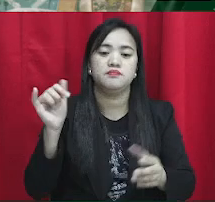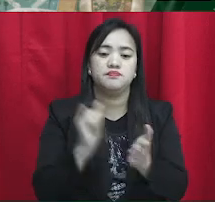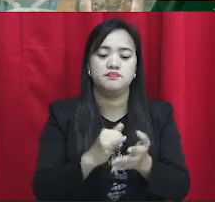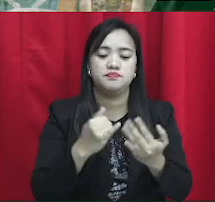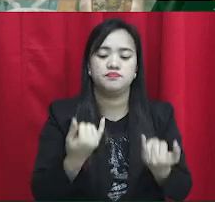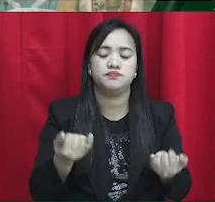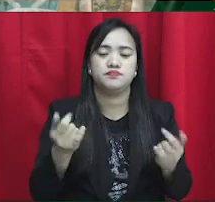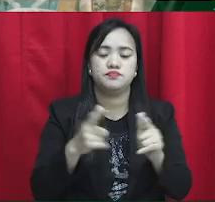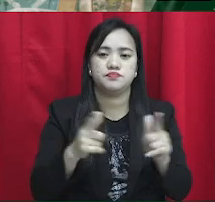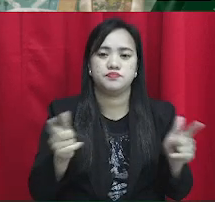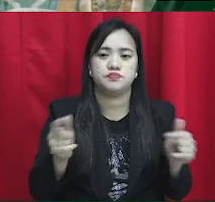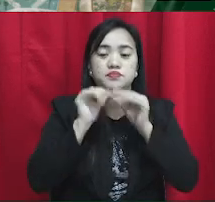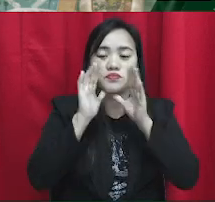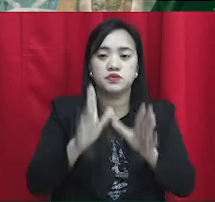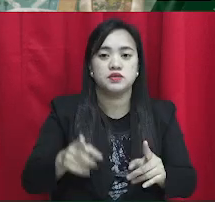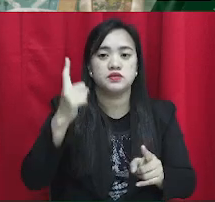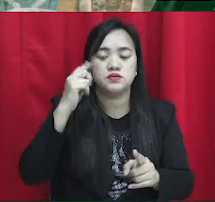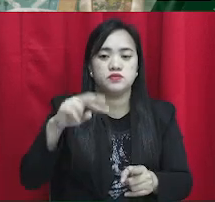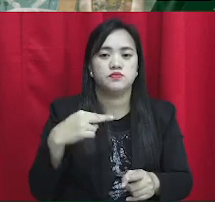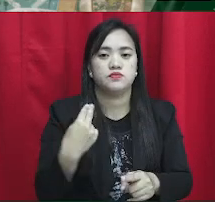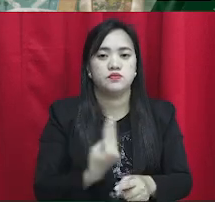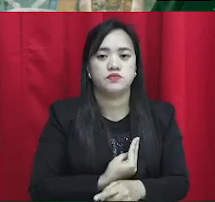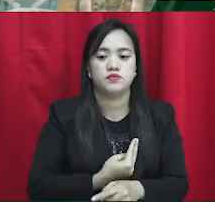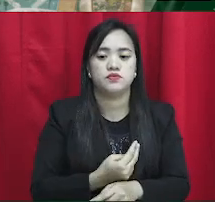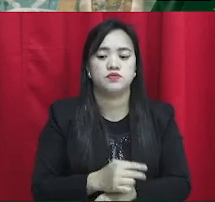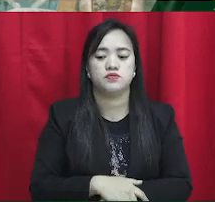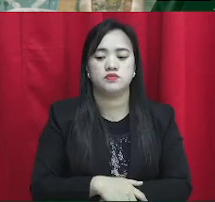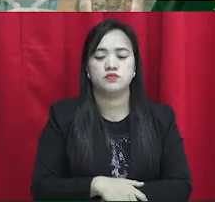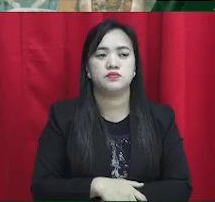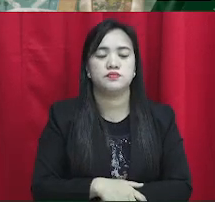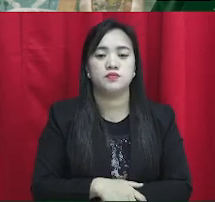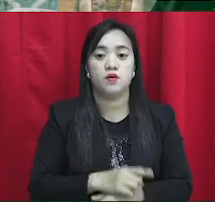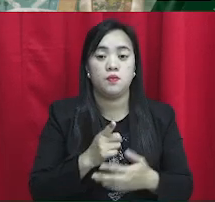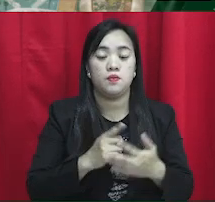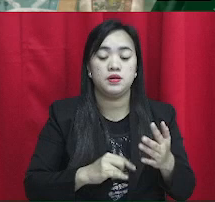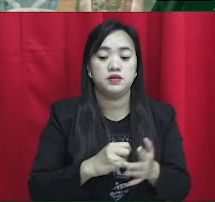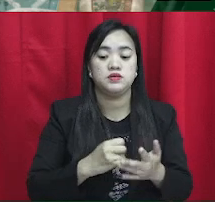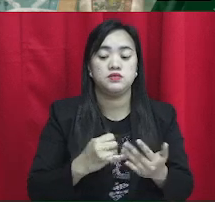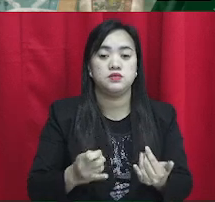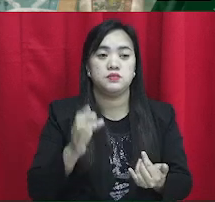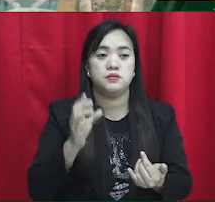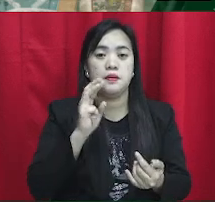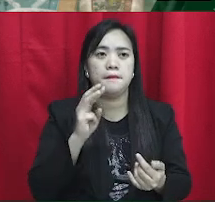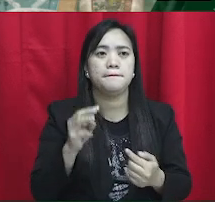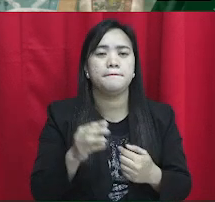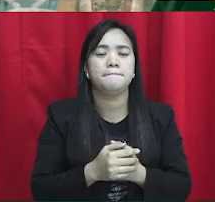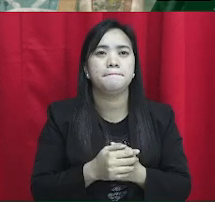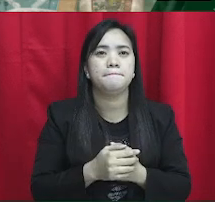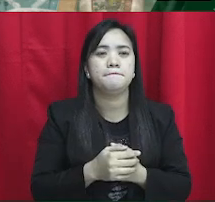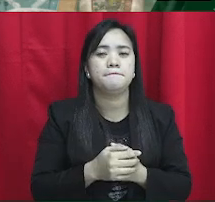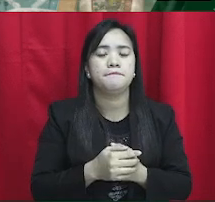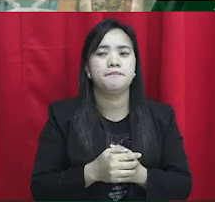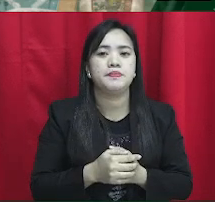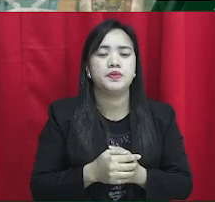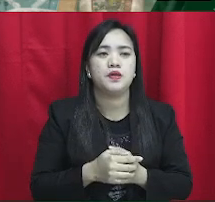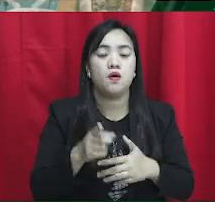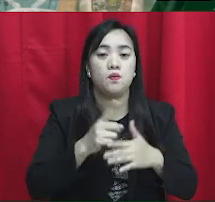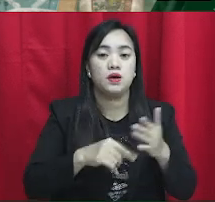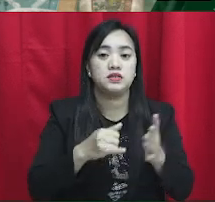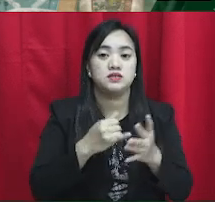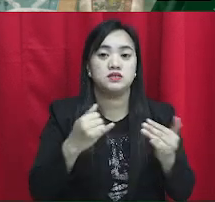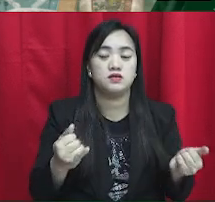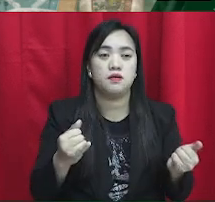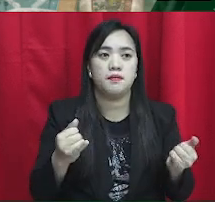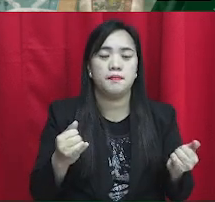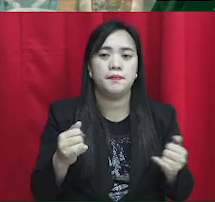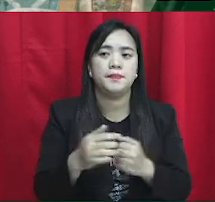po niya. Sabi ko nga po sa inyo mga kapatid, anong sabi ni Mary at the end? Sabi niya, and Mary said, my soul that